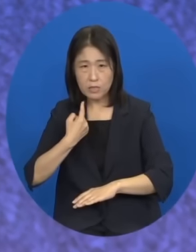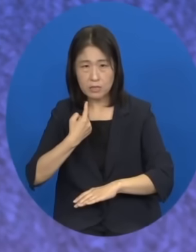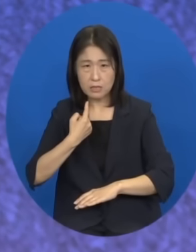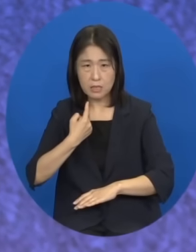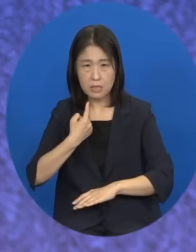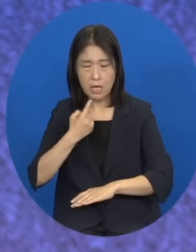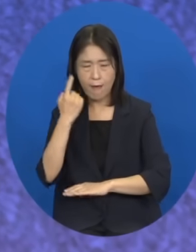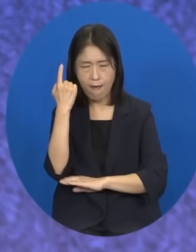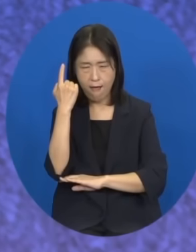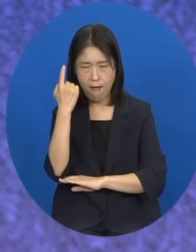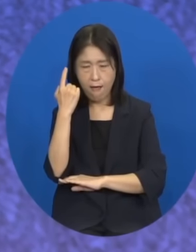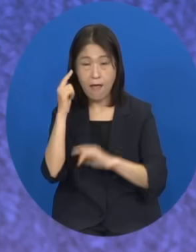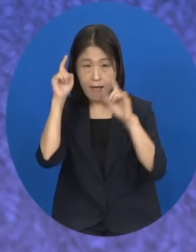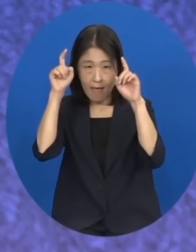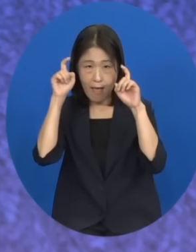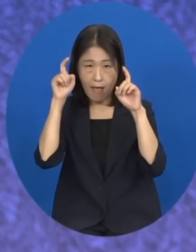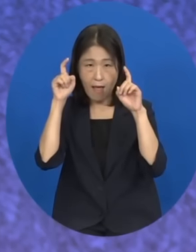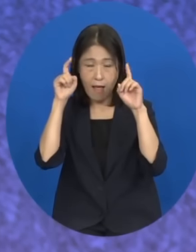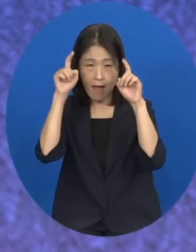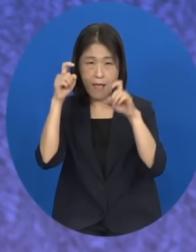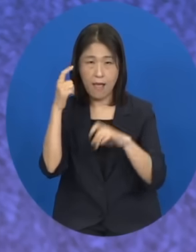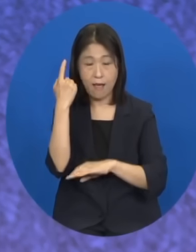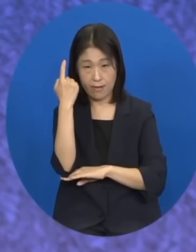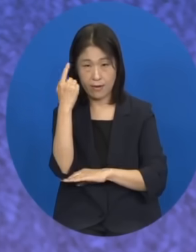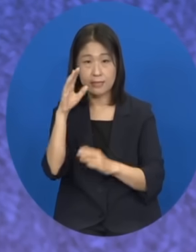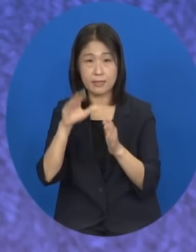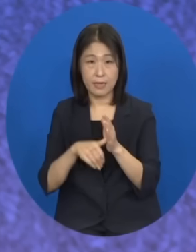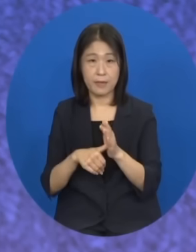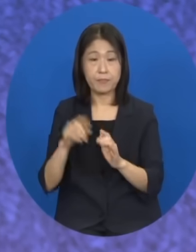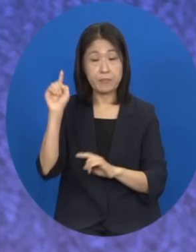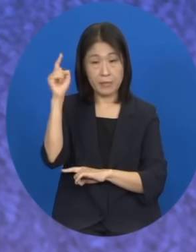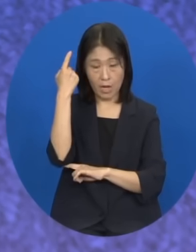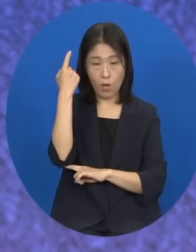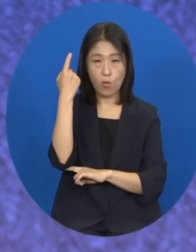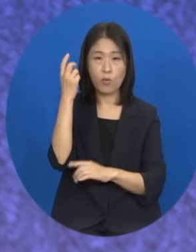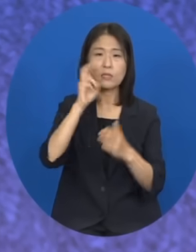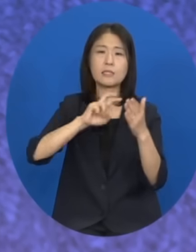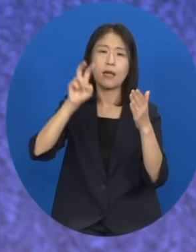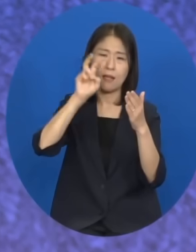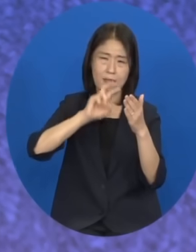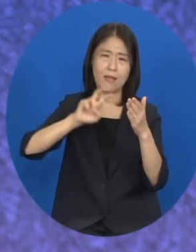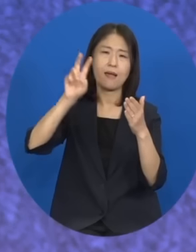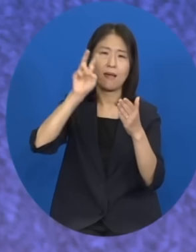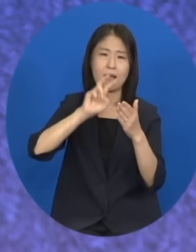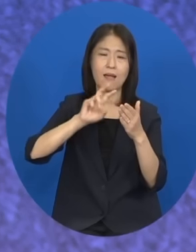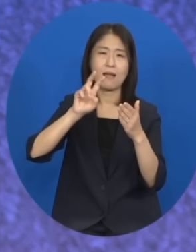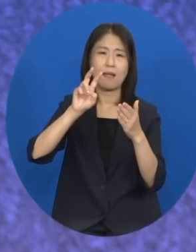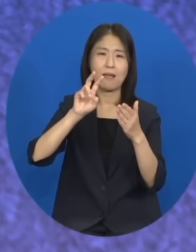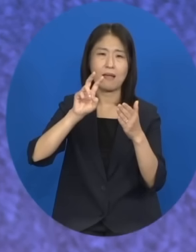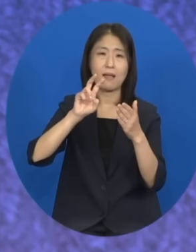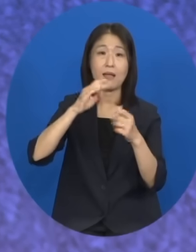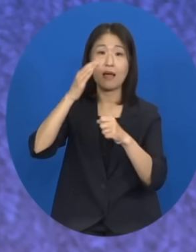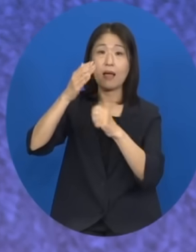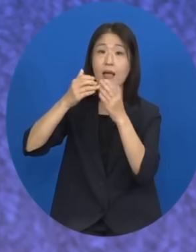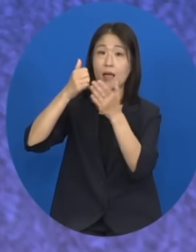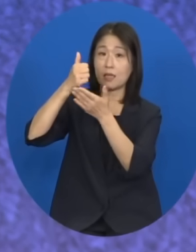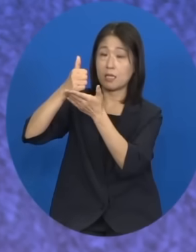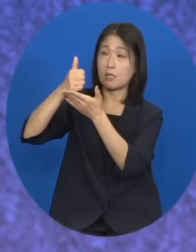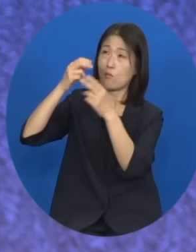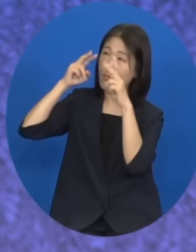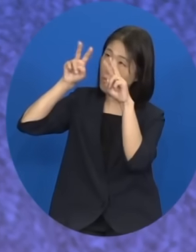그때 다윗이 하나님께 악기를 타면서 찬양을 드렸다고 그랬습니다. 다윗이 하나님을